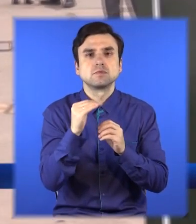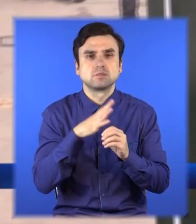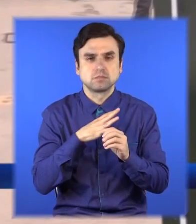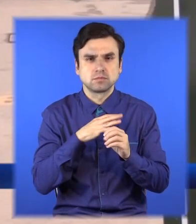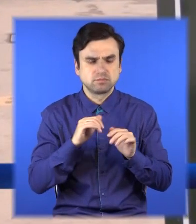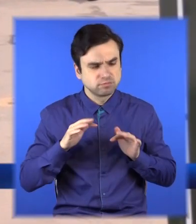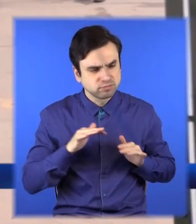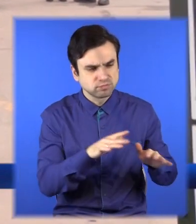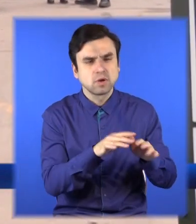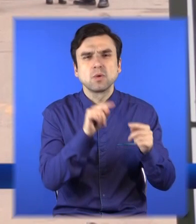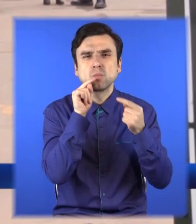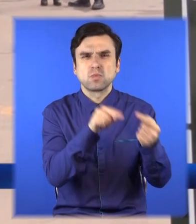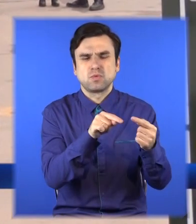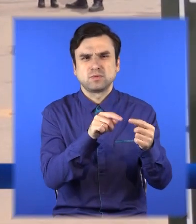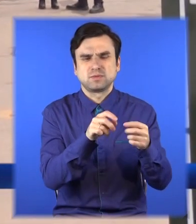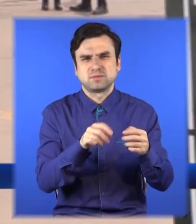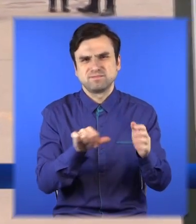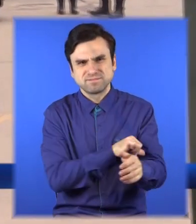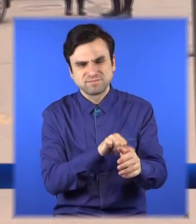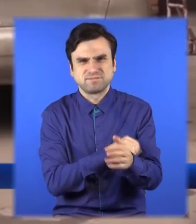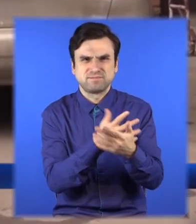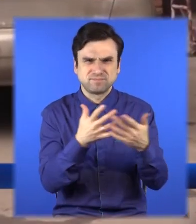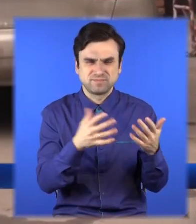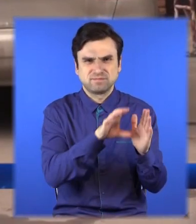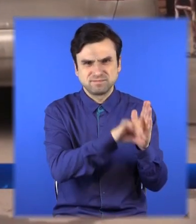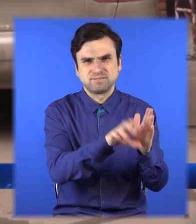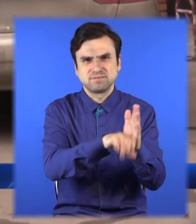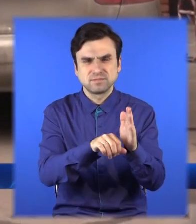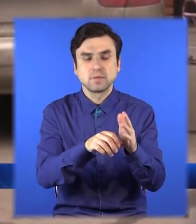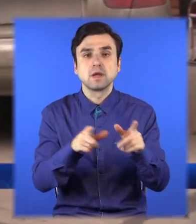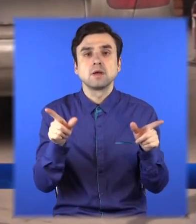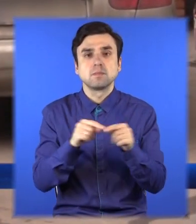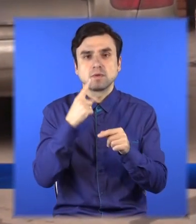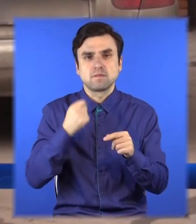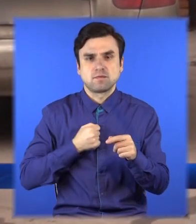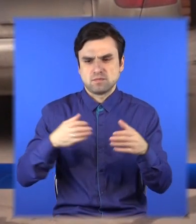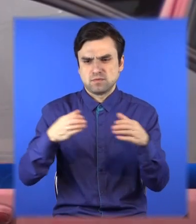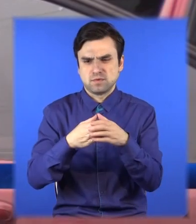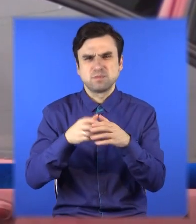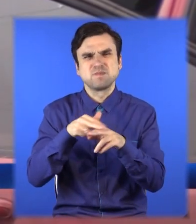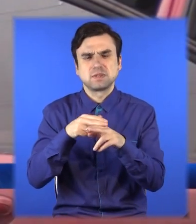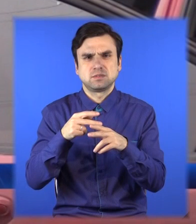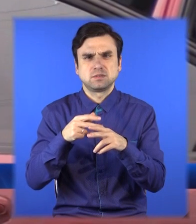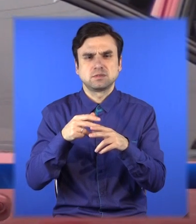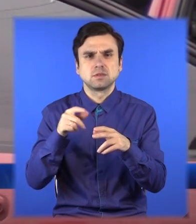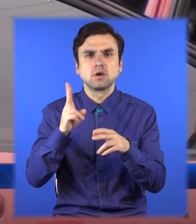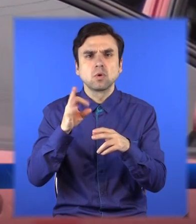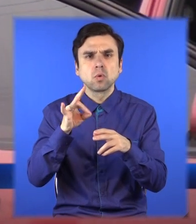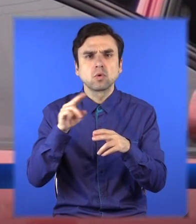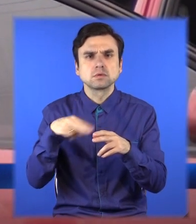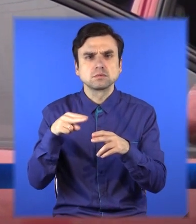співробітники департаменту протидії наркозлочинності, Нацполіції та Генпрокуратура. Разом з бійцями спецпідрозділу КОРД